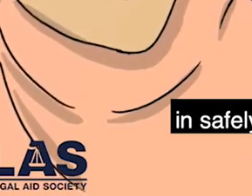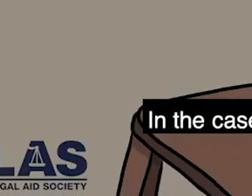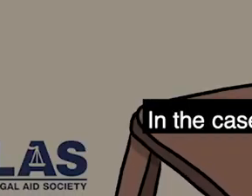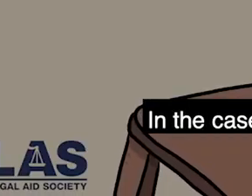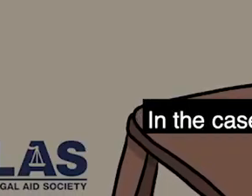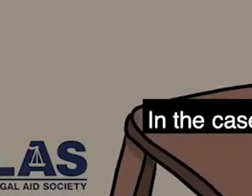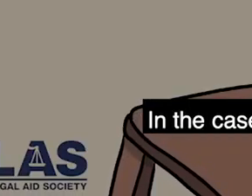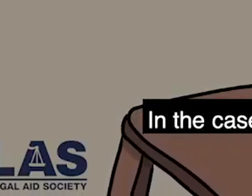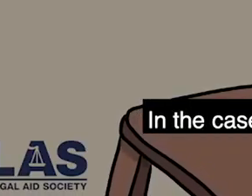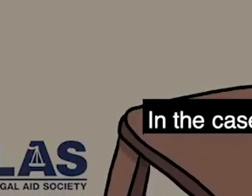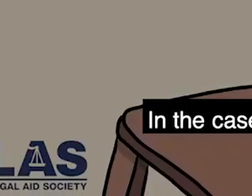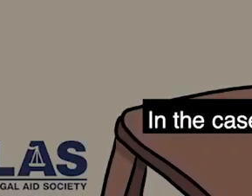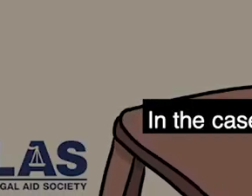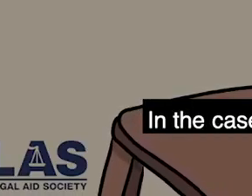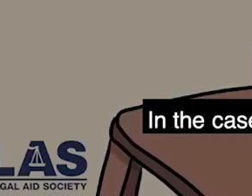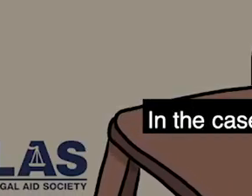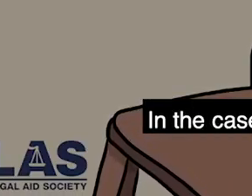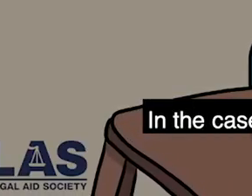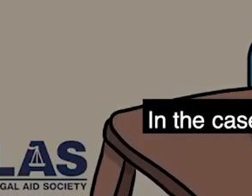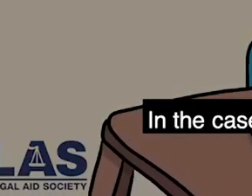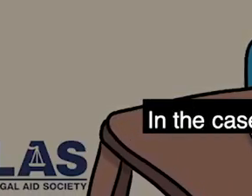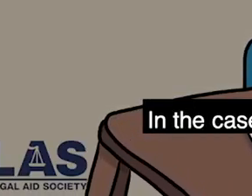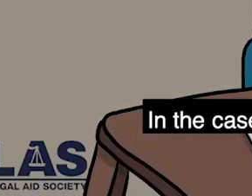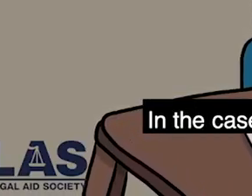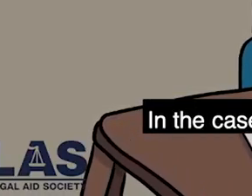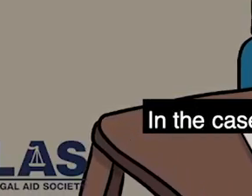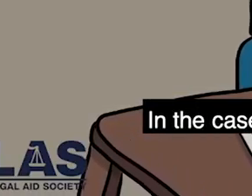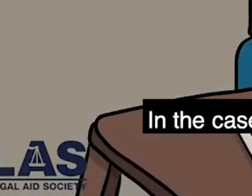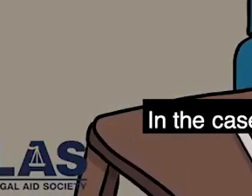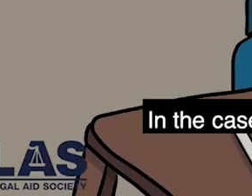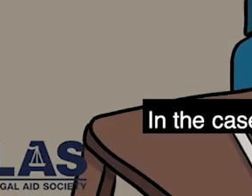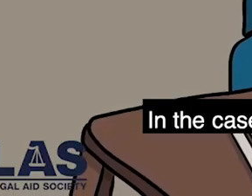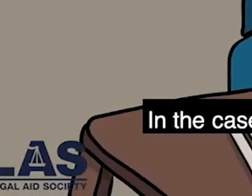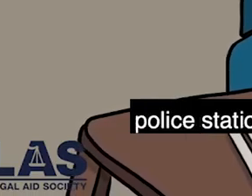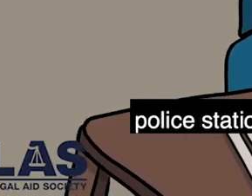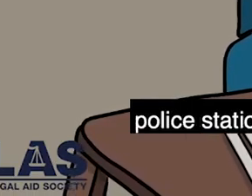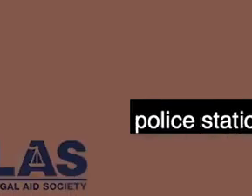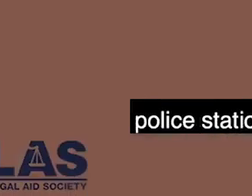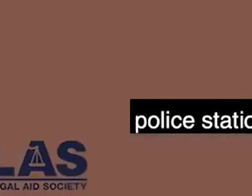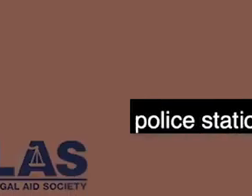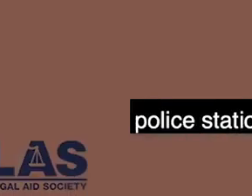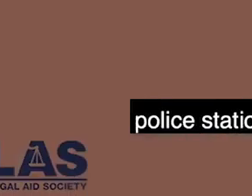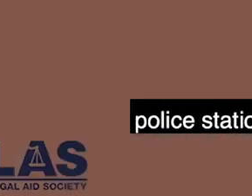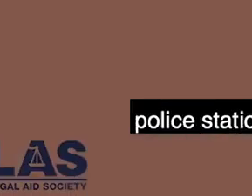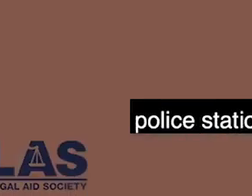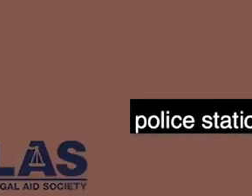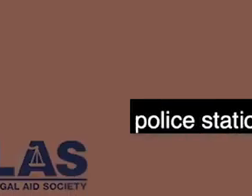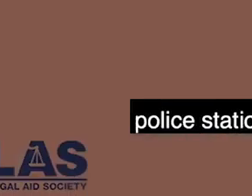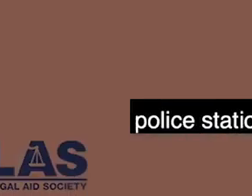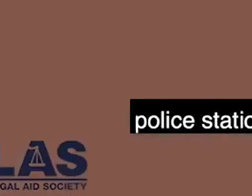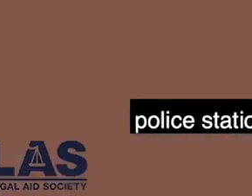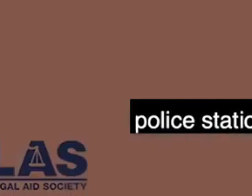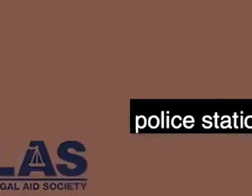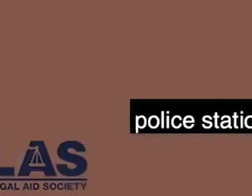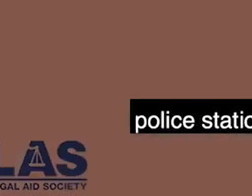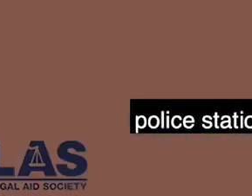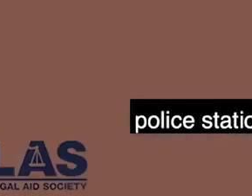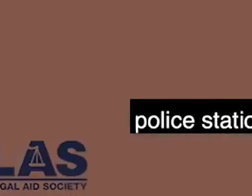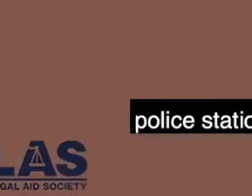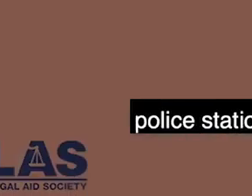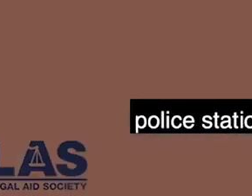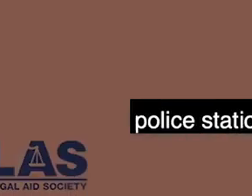देती हैं। ज़िना बिल जबर या रेप होने की सूरत में आप बगैर गुस्ल किए मुतालिका थाने जाकर FIR दर्ज करवाएं और MLO